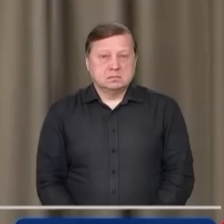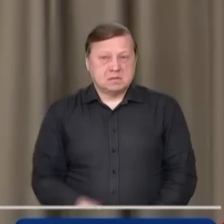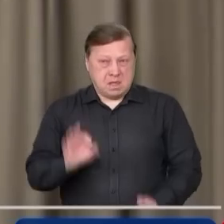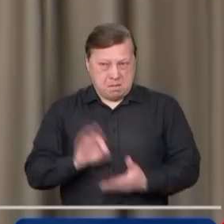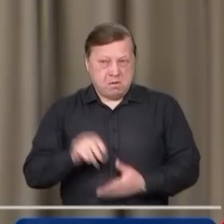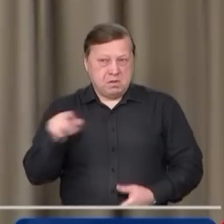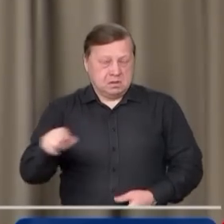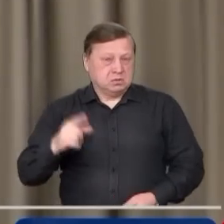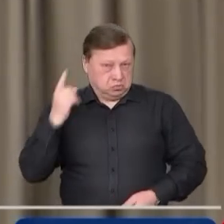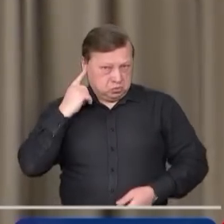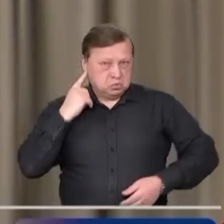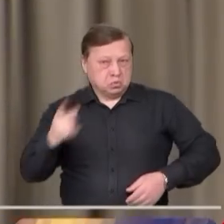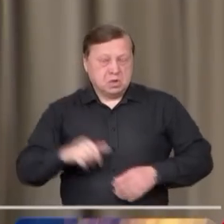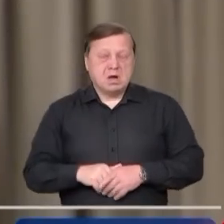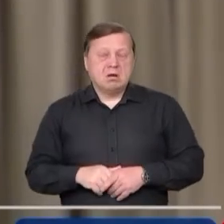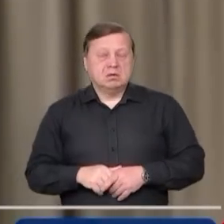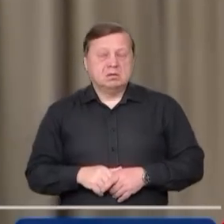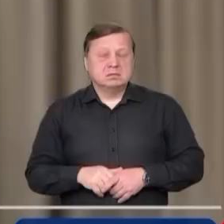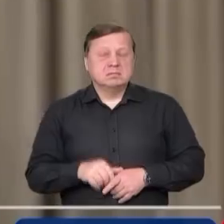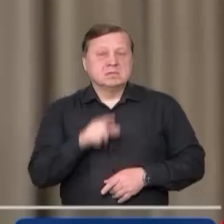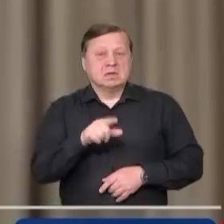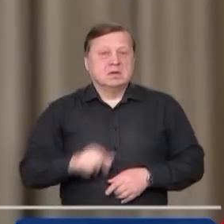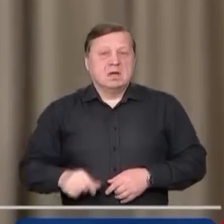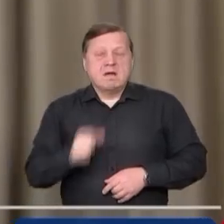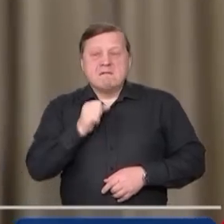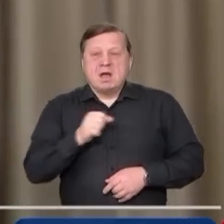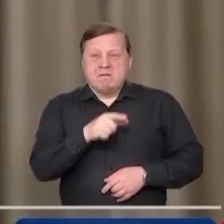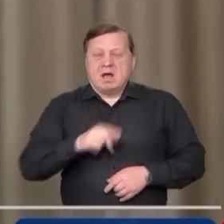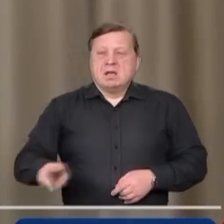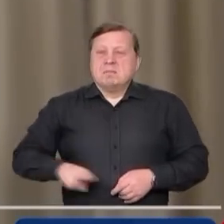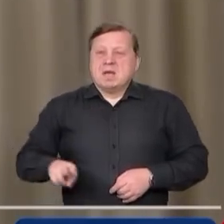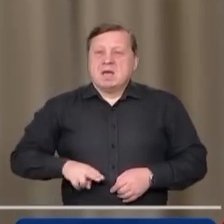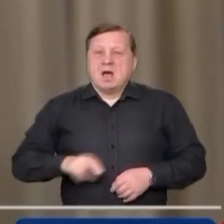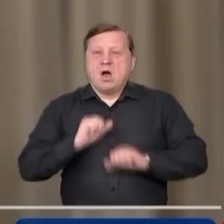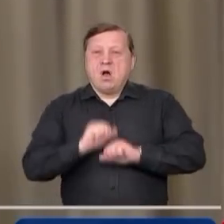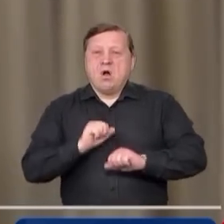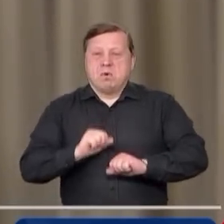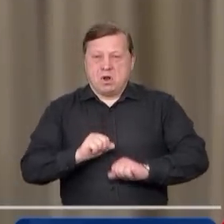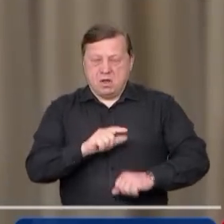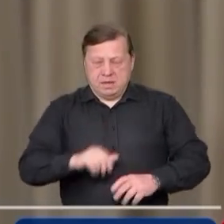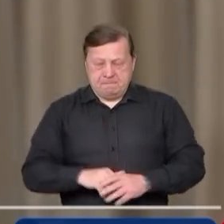Pewnie słyszała pani wywiad z ministrem